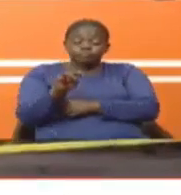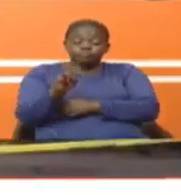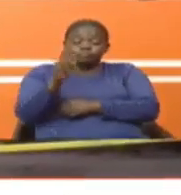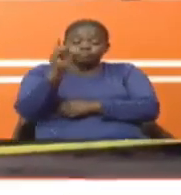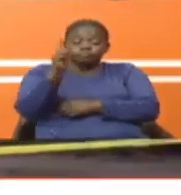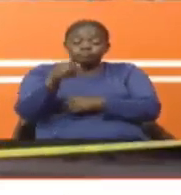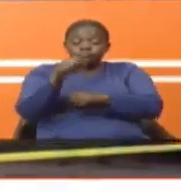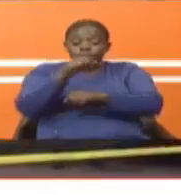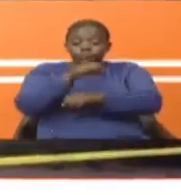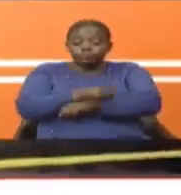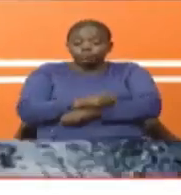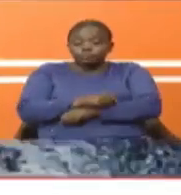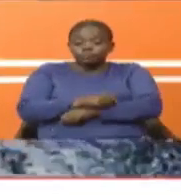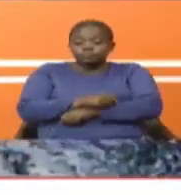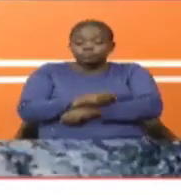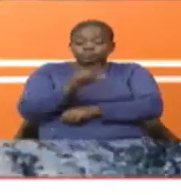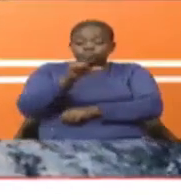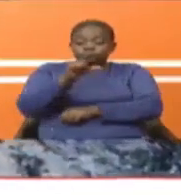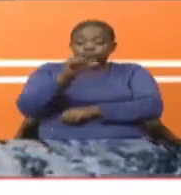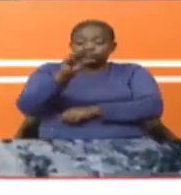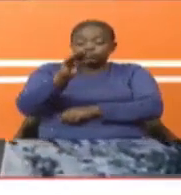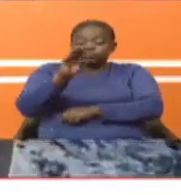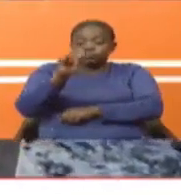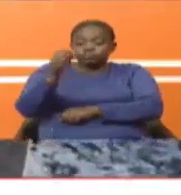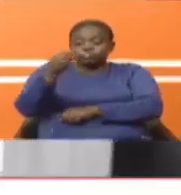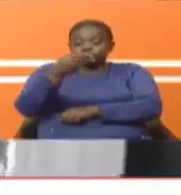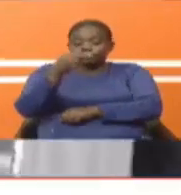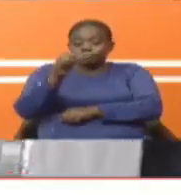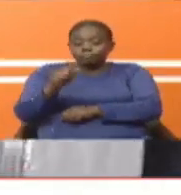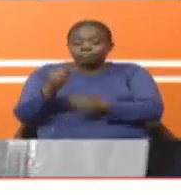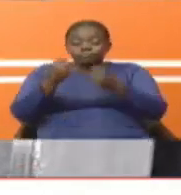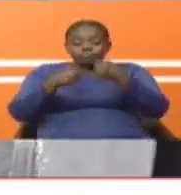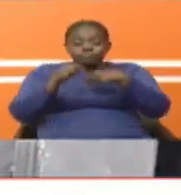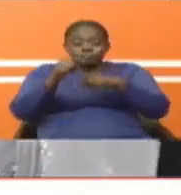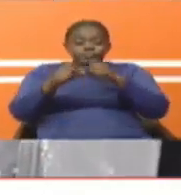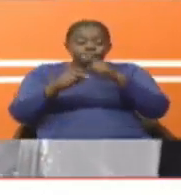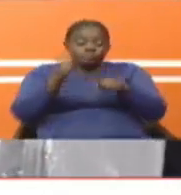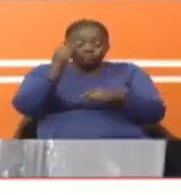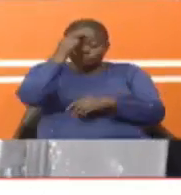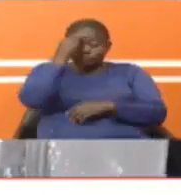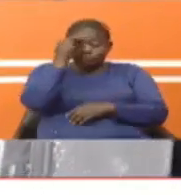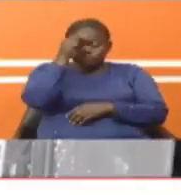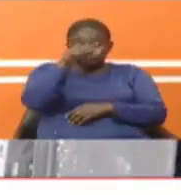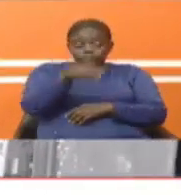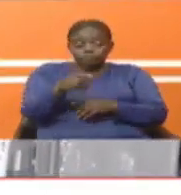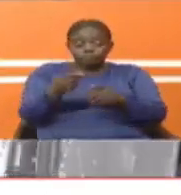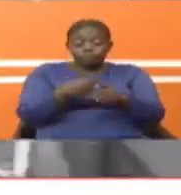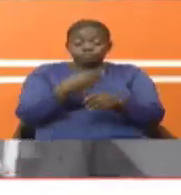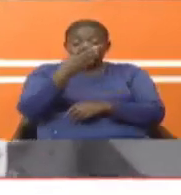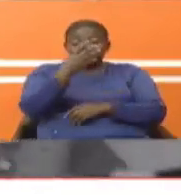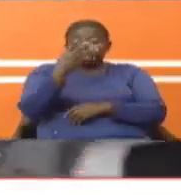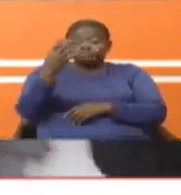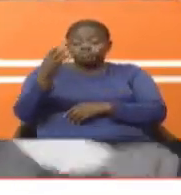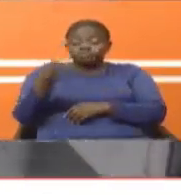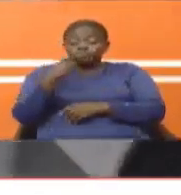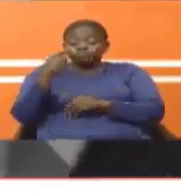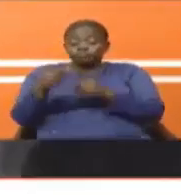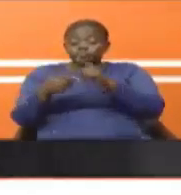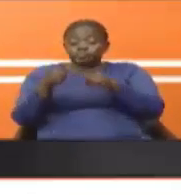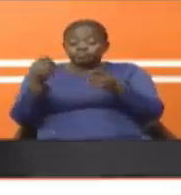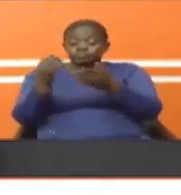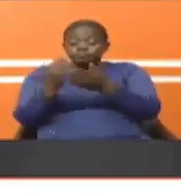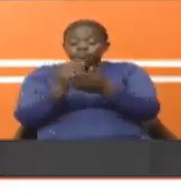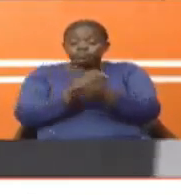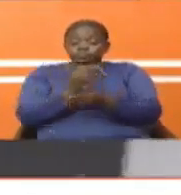okutuka kusomero lya mpondo rubiriha. Ebikolwa byabwe byali bya kutaba isibano kubantu anamba na abatibwa. Kwali